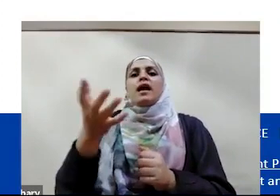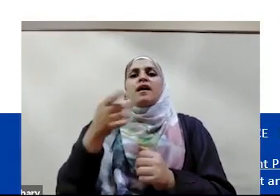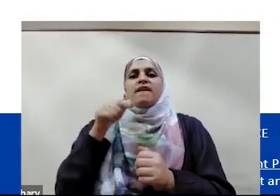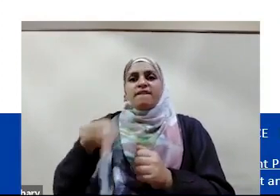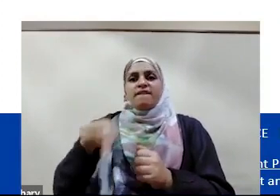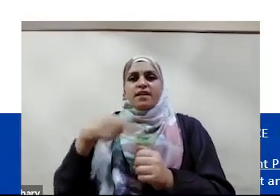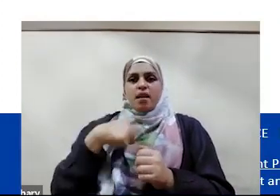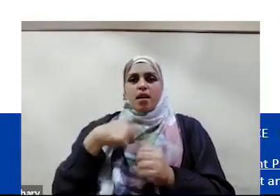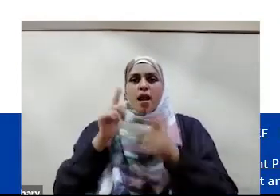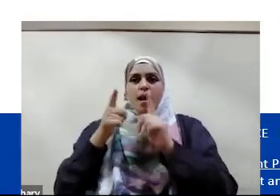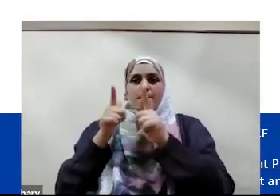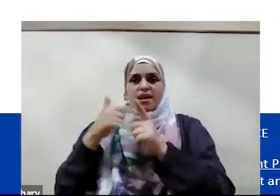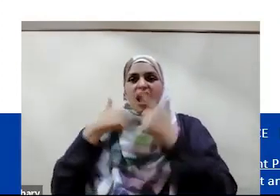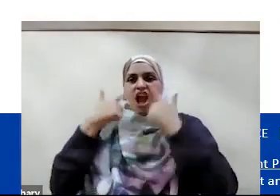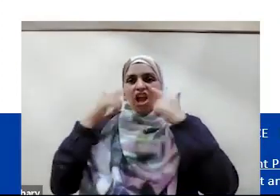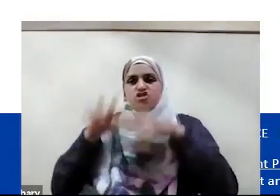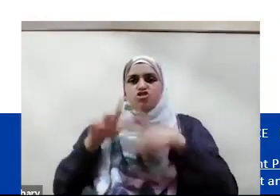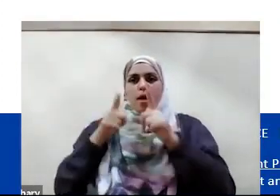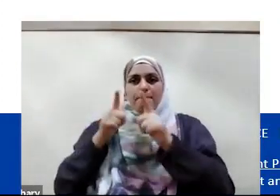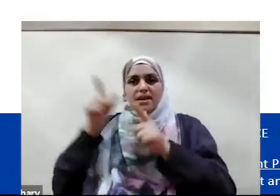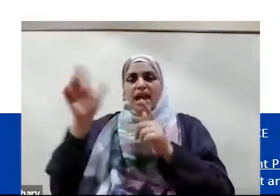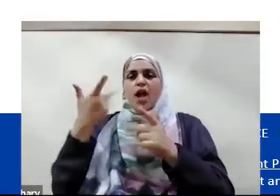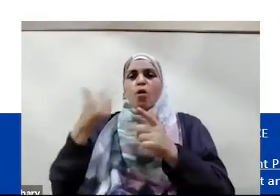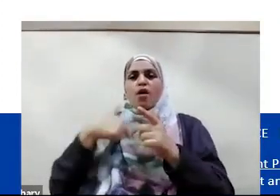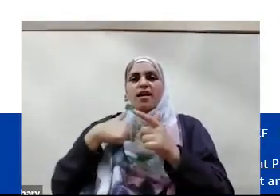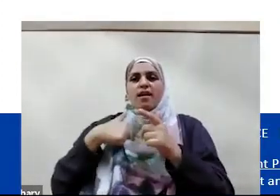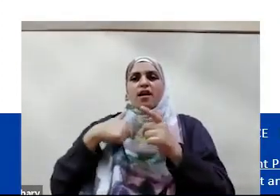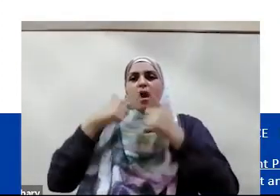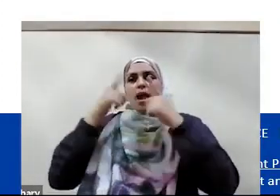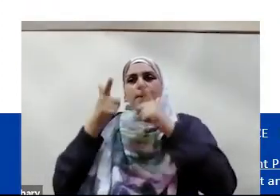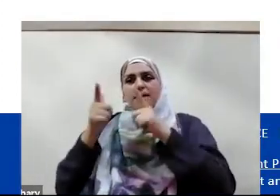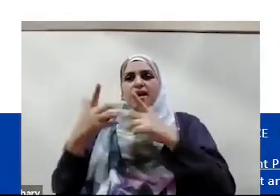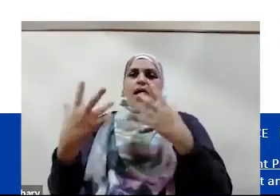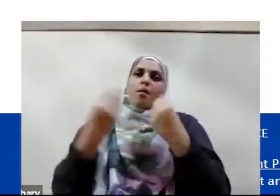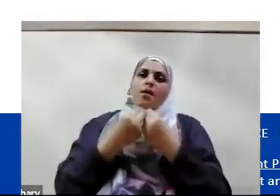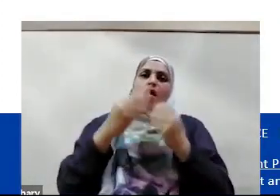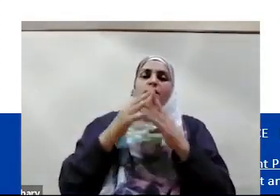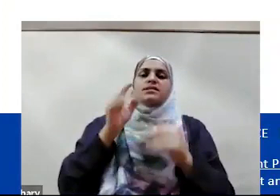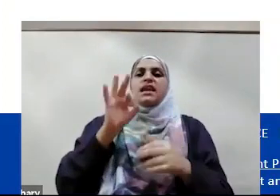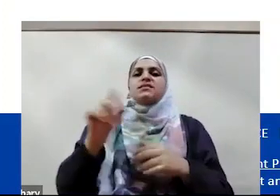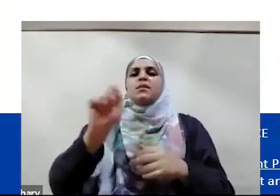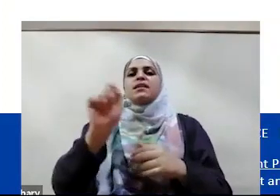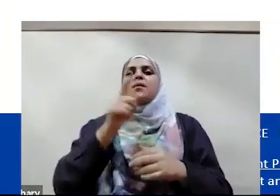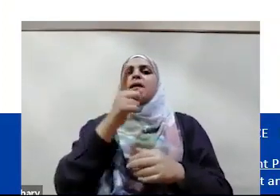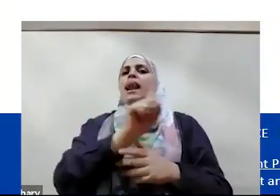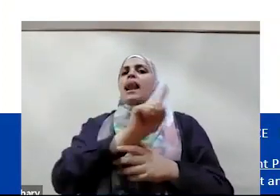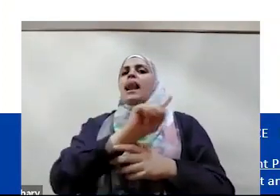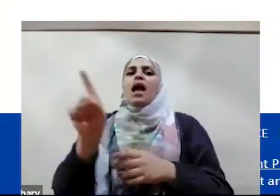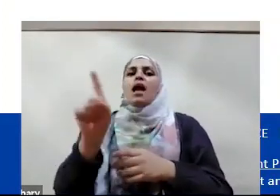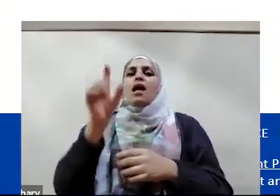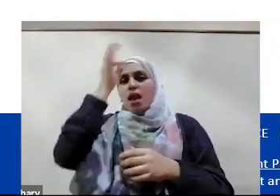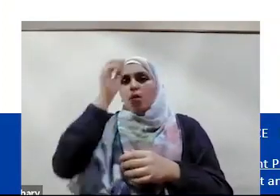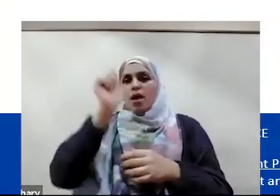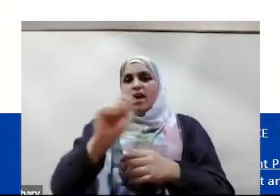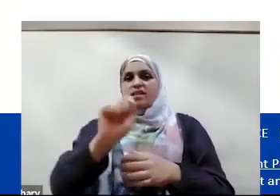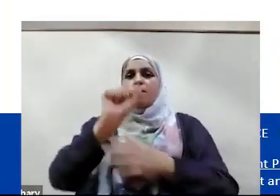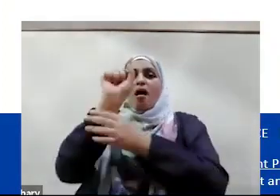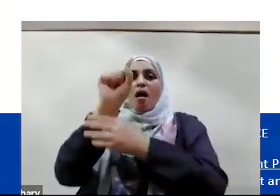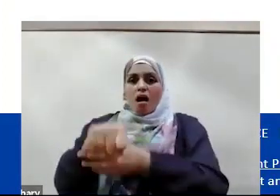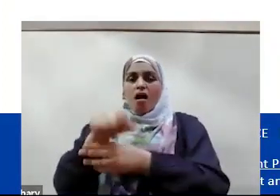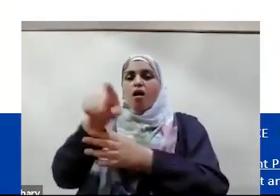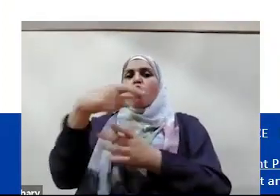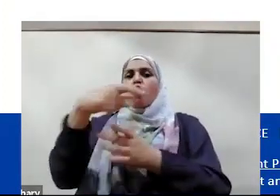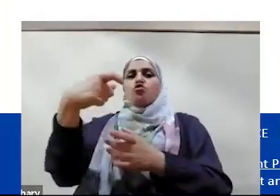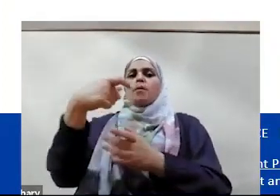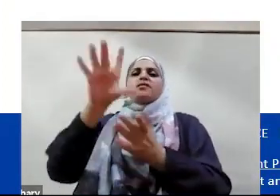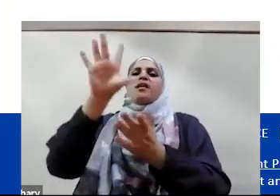أمريكية، إقامة أمريكية، معاكم جنسية أمريكية وجنسية تانية؟ الإجابة لازم تكون لأ، لأن لو الإجابة آه الأبليكيشن هيتقفل، ما ينفعش